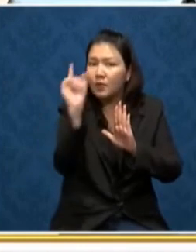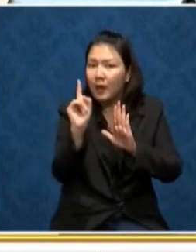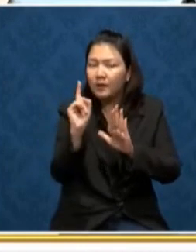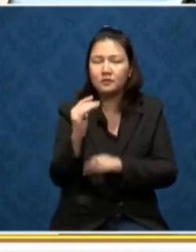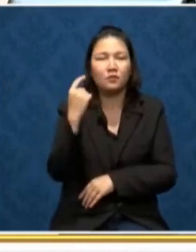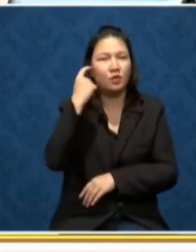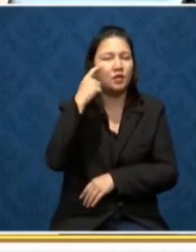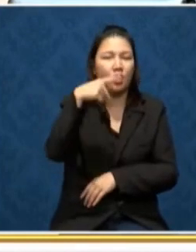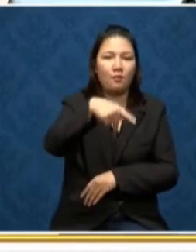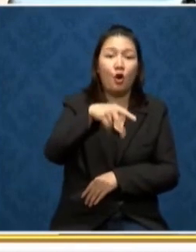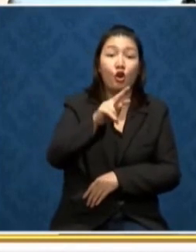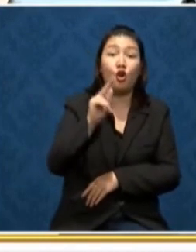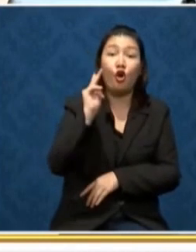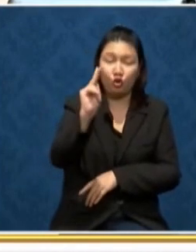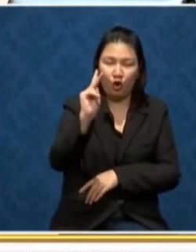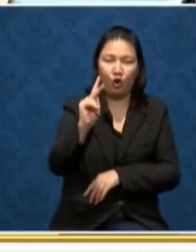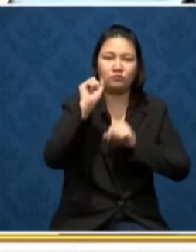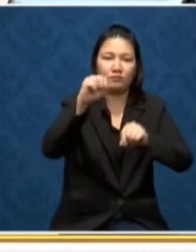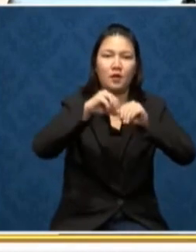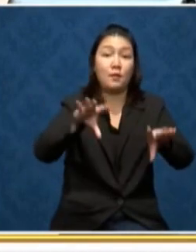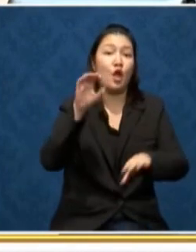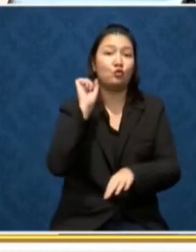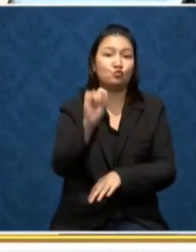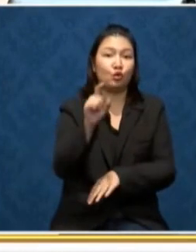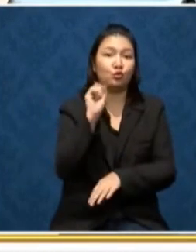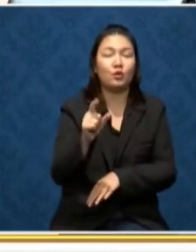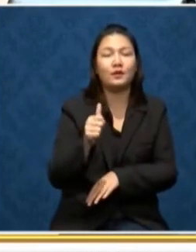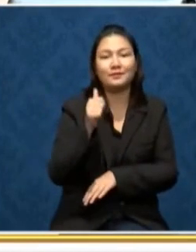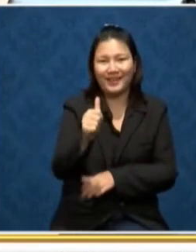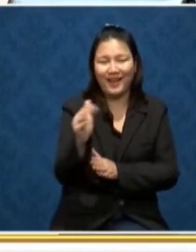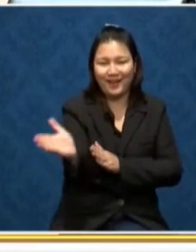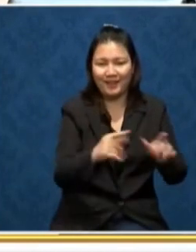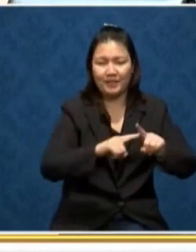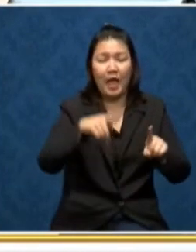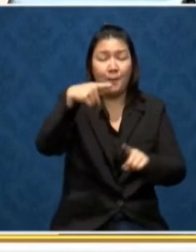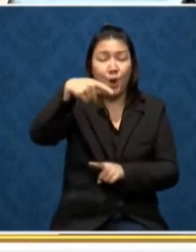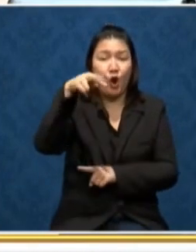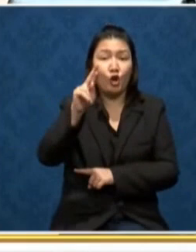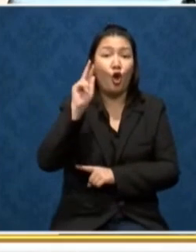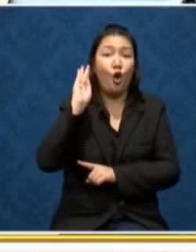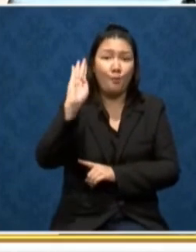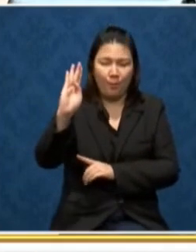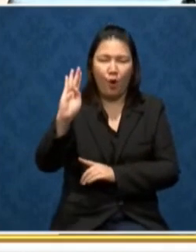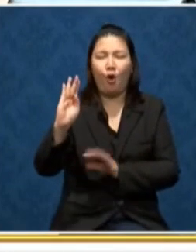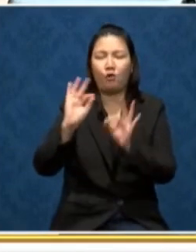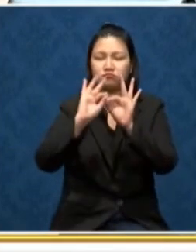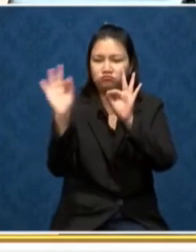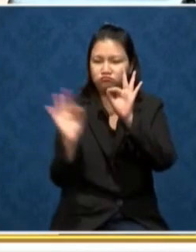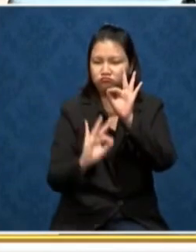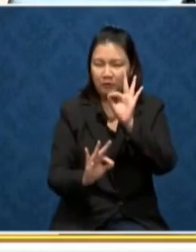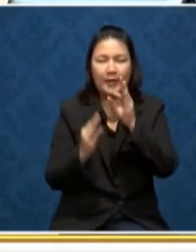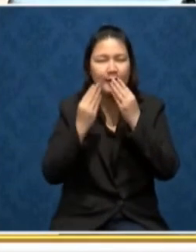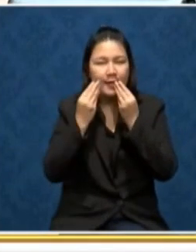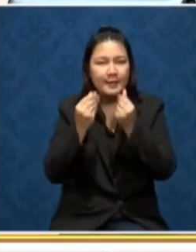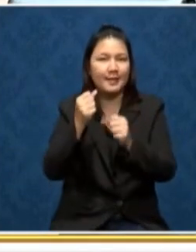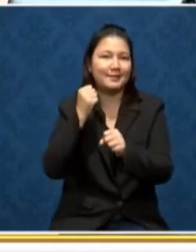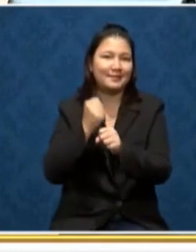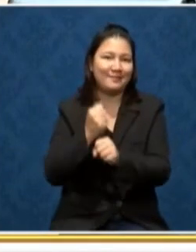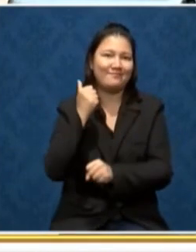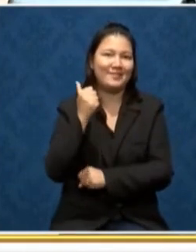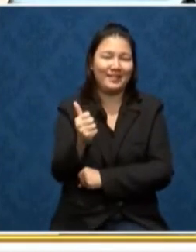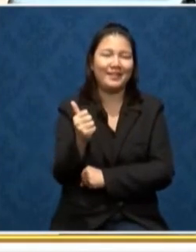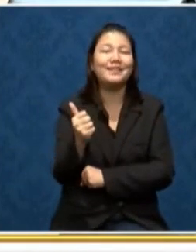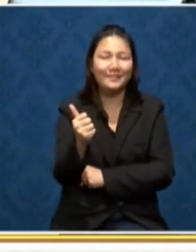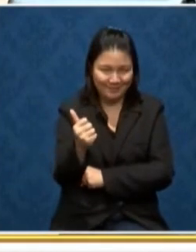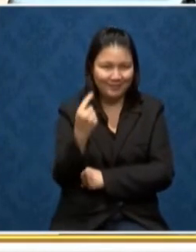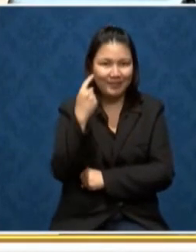ารออกพรรกรเป็นไปพความเรองดวนของรัฐบาลแต่พระบอมีความลเอีดชัดเจนและรอบคอบมากกว่าซึงต้องผ่านความเหนชอบของ